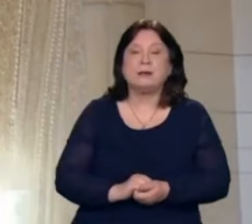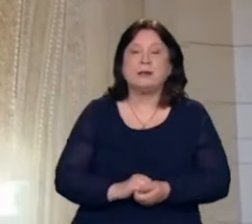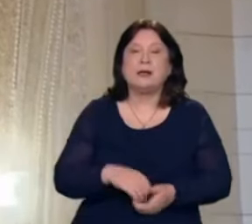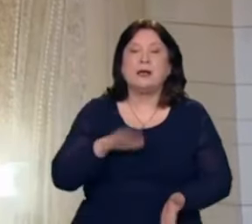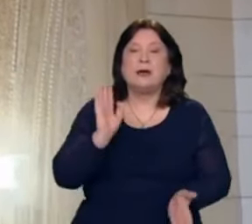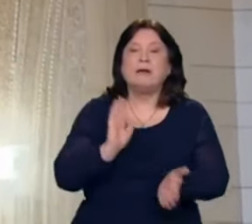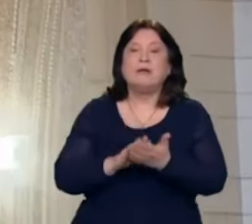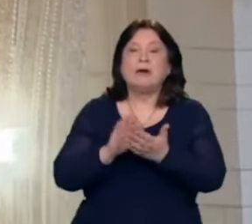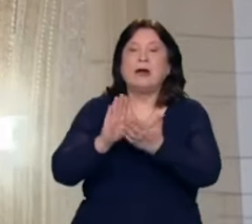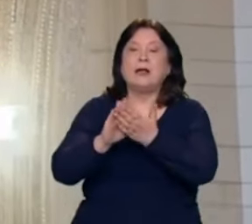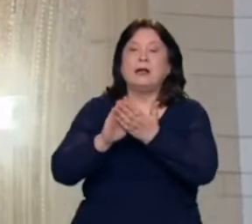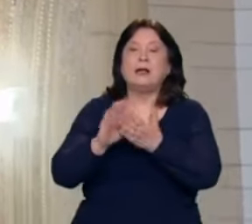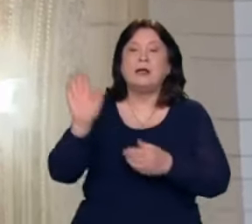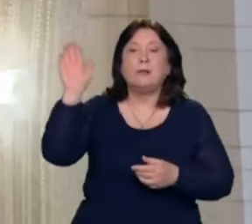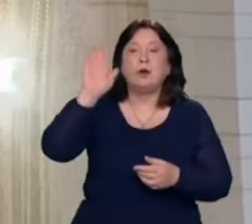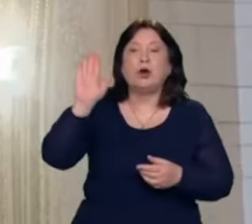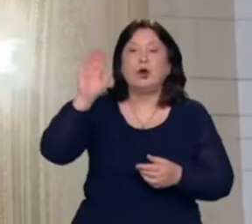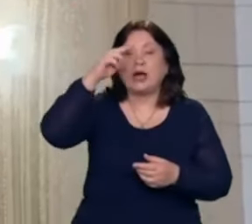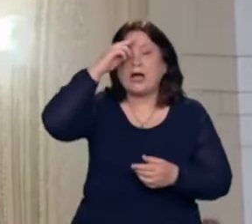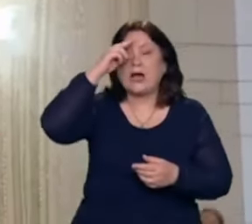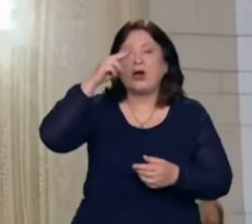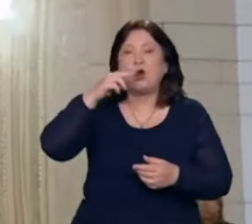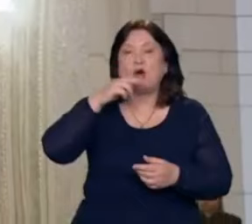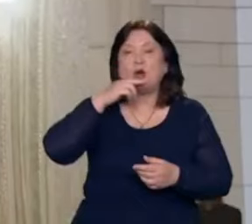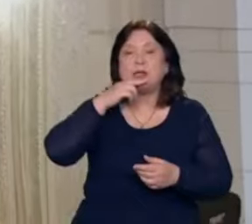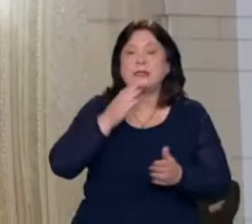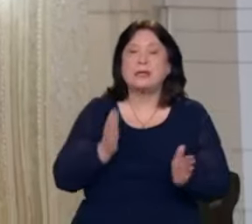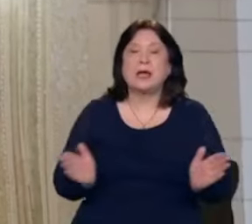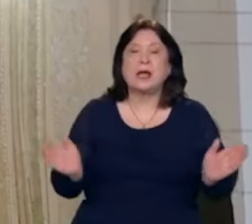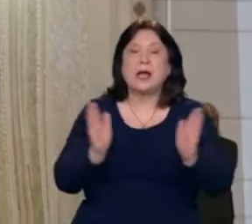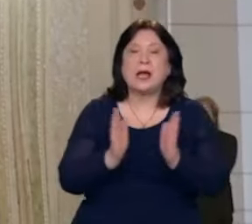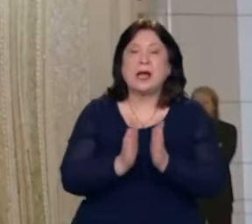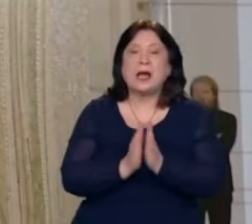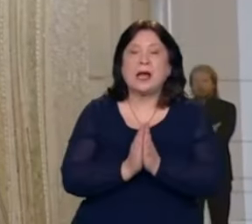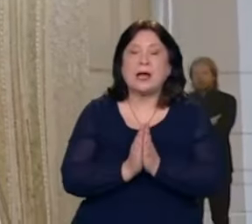świętym chwalę Boga Ojca